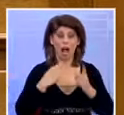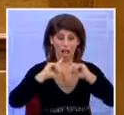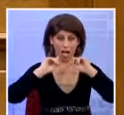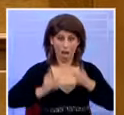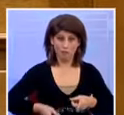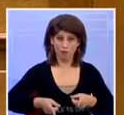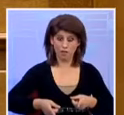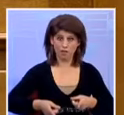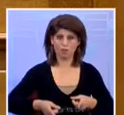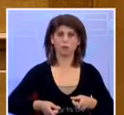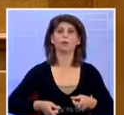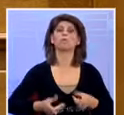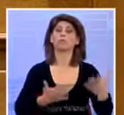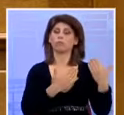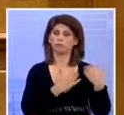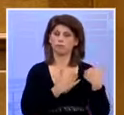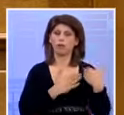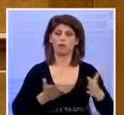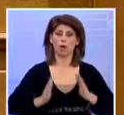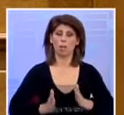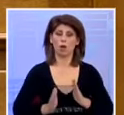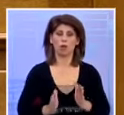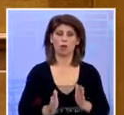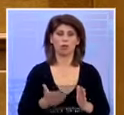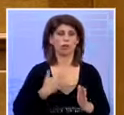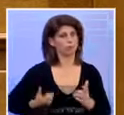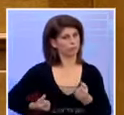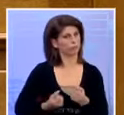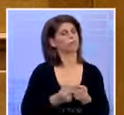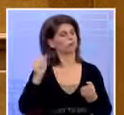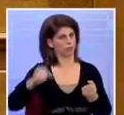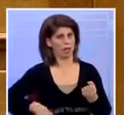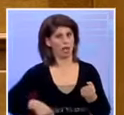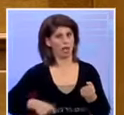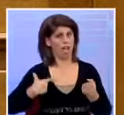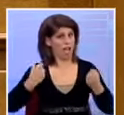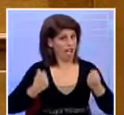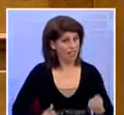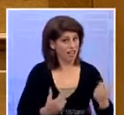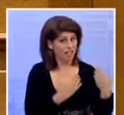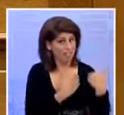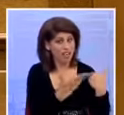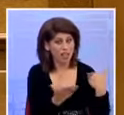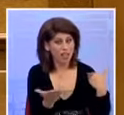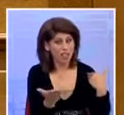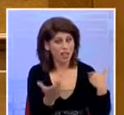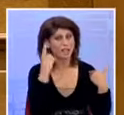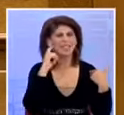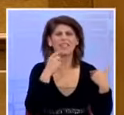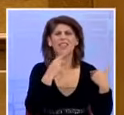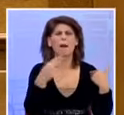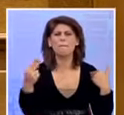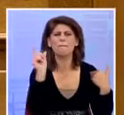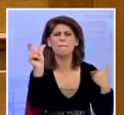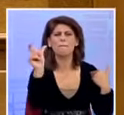απόφαση, υπεύθυνα να προχωρήσετε. Εμείς θα στηρίξουμε. Αντέχετε την ευθύνη. Ξέρετε τι θα πει